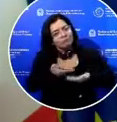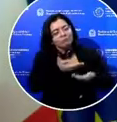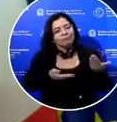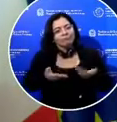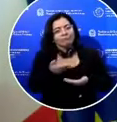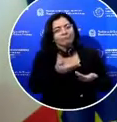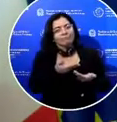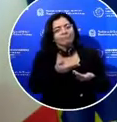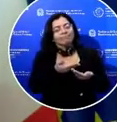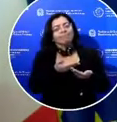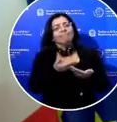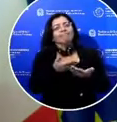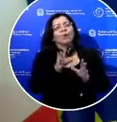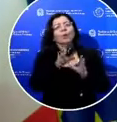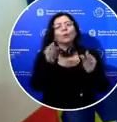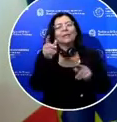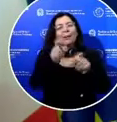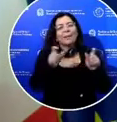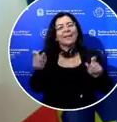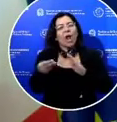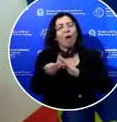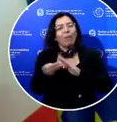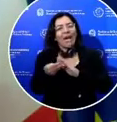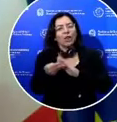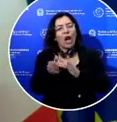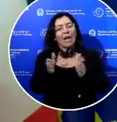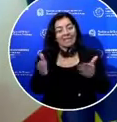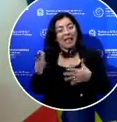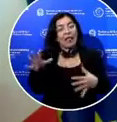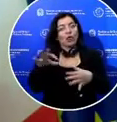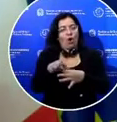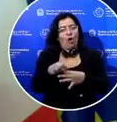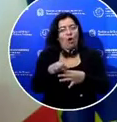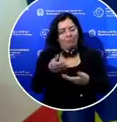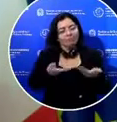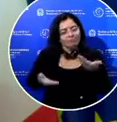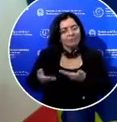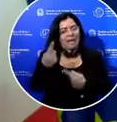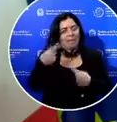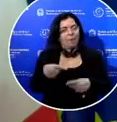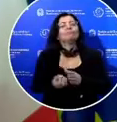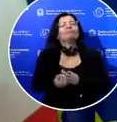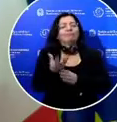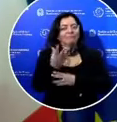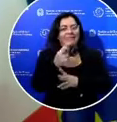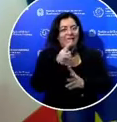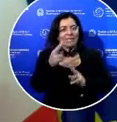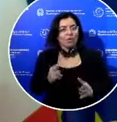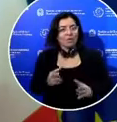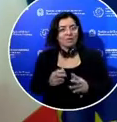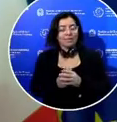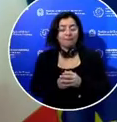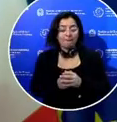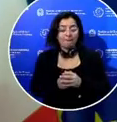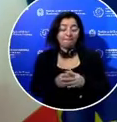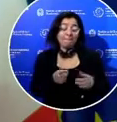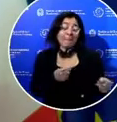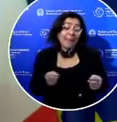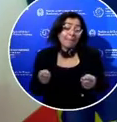tutti gli operatori di questo settore. E il periodo storico,